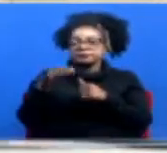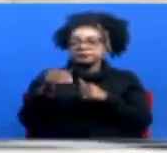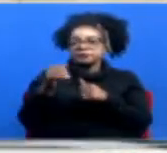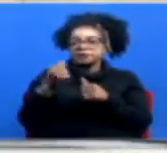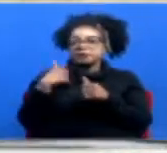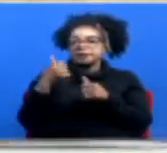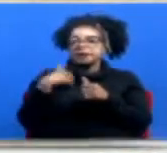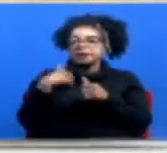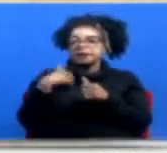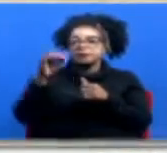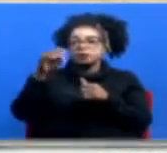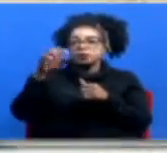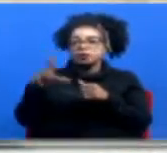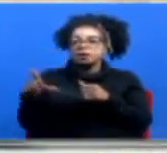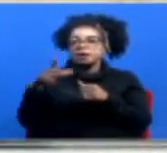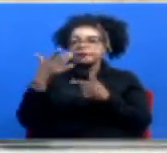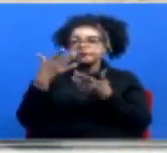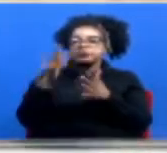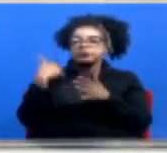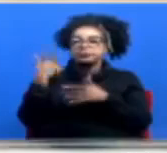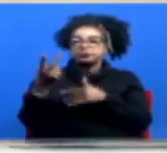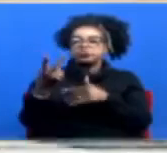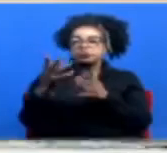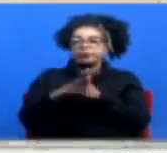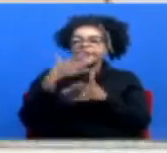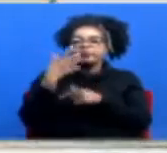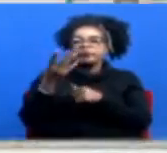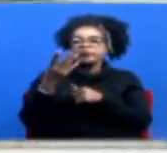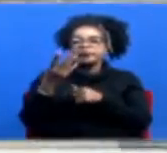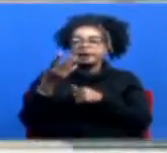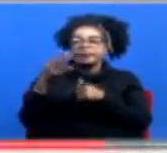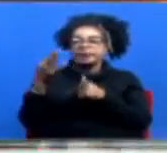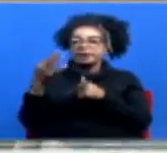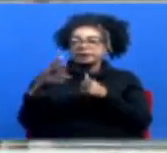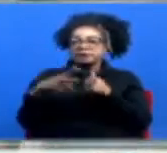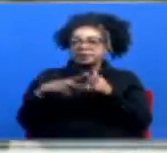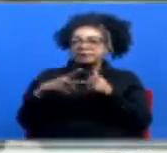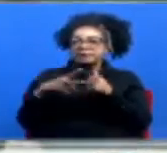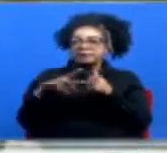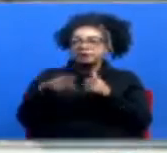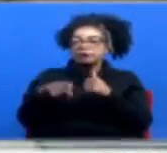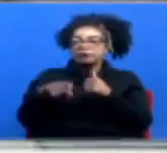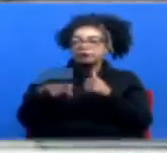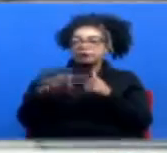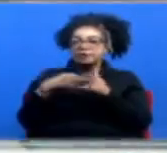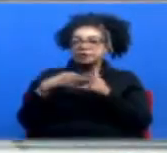Abdul Hakim Daud akamaliza wa pili na alama 437.83.